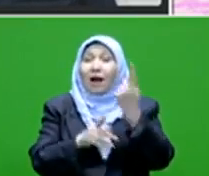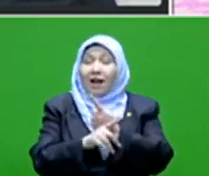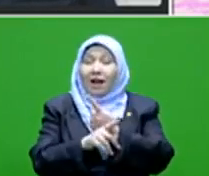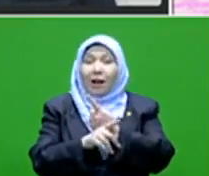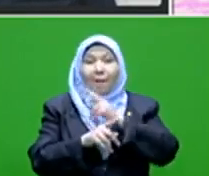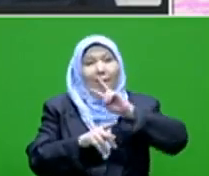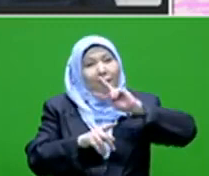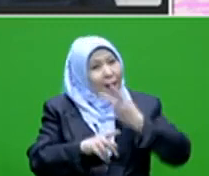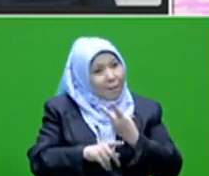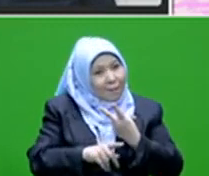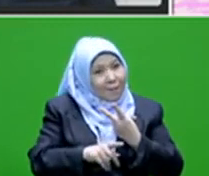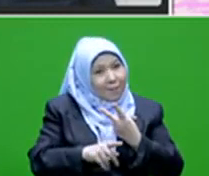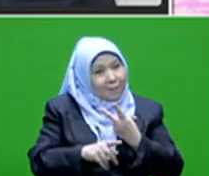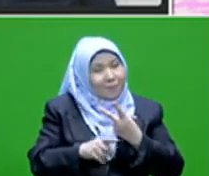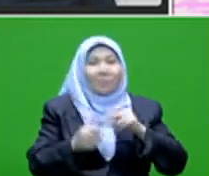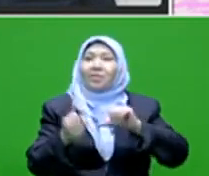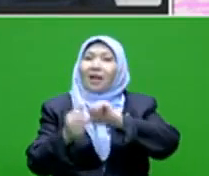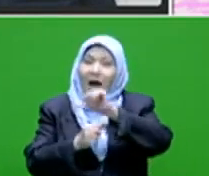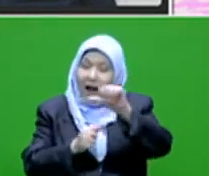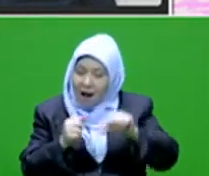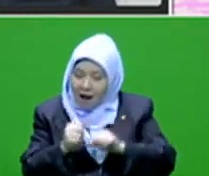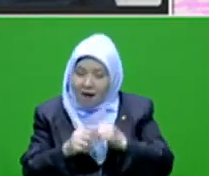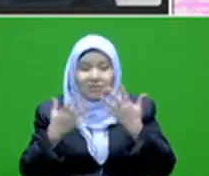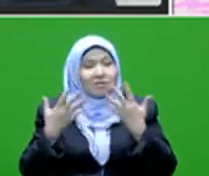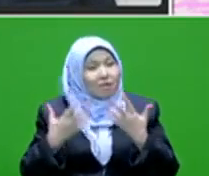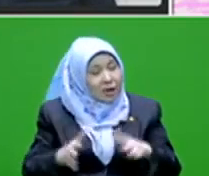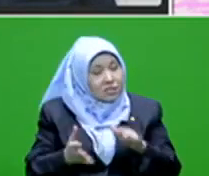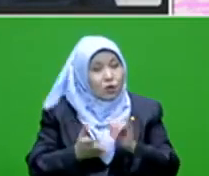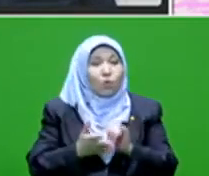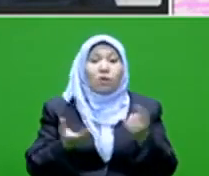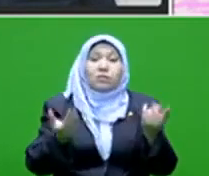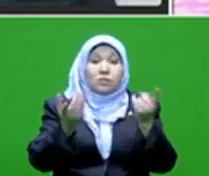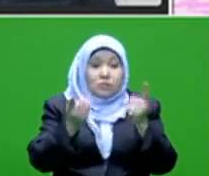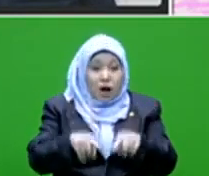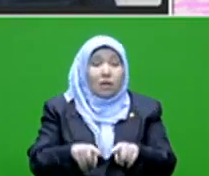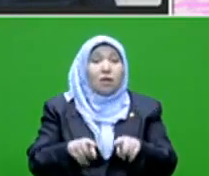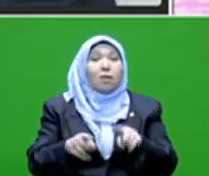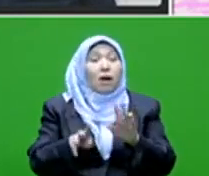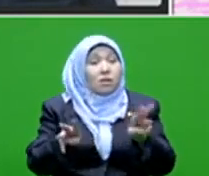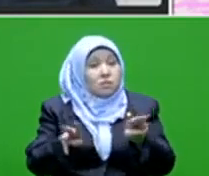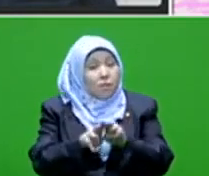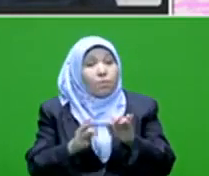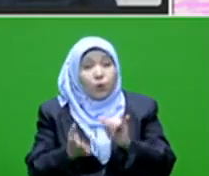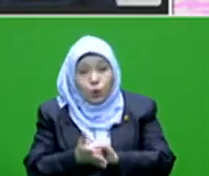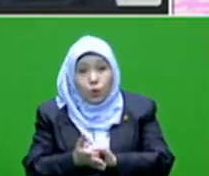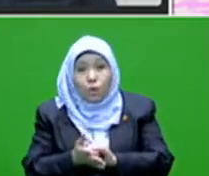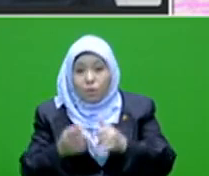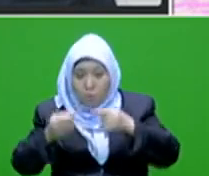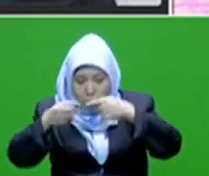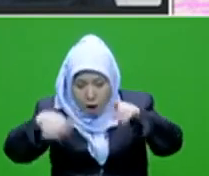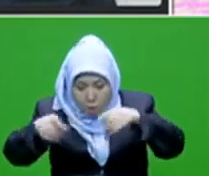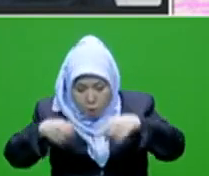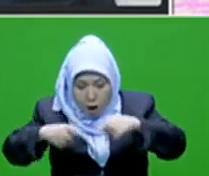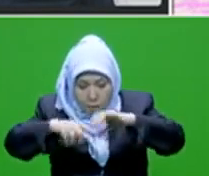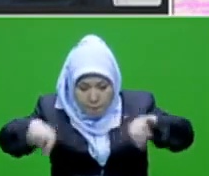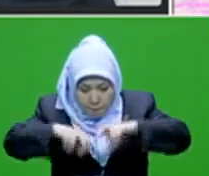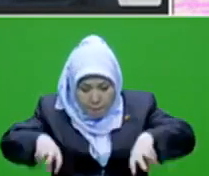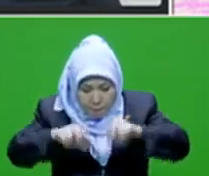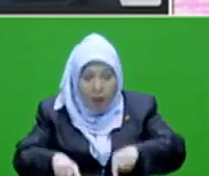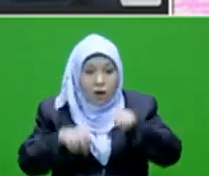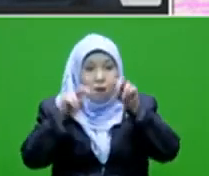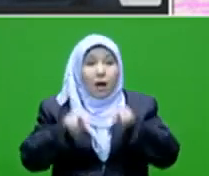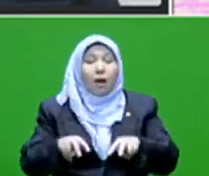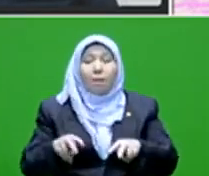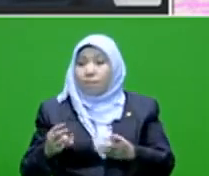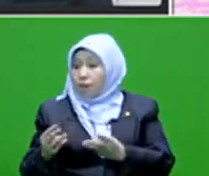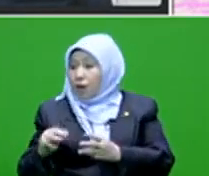ni situasi dia. Kemudian ketika jadi macam tu, bila dibuka-buka tengok jatuh, depa tak